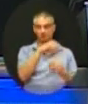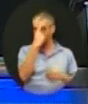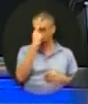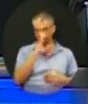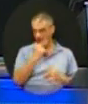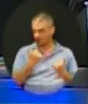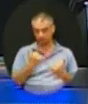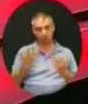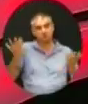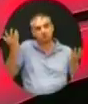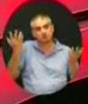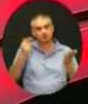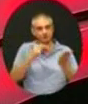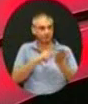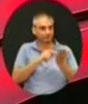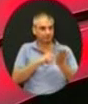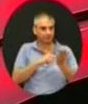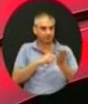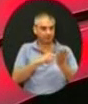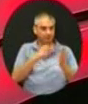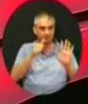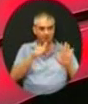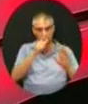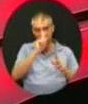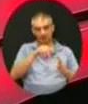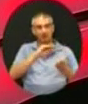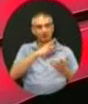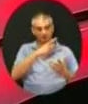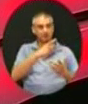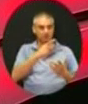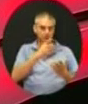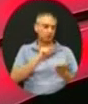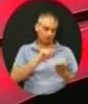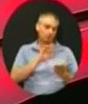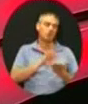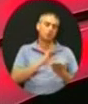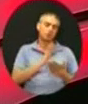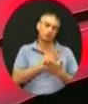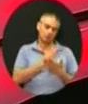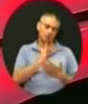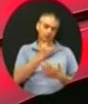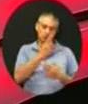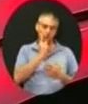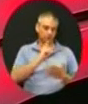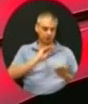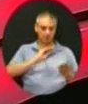יודע אם לא עכשיו א מתי משום ש ש הוא מגיע לנקודת